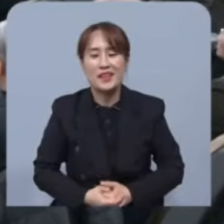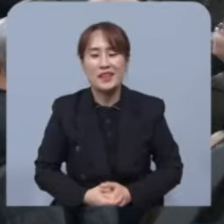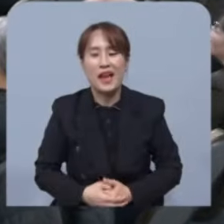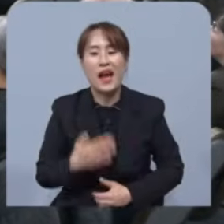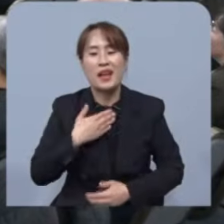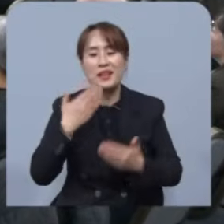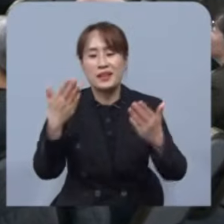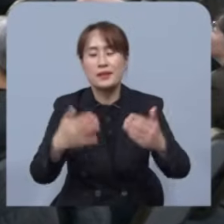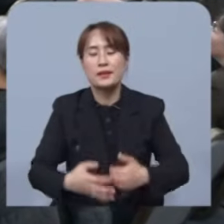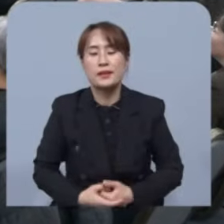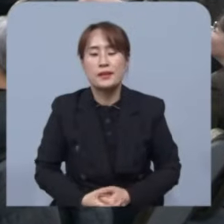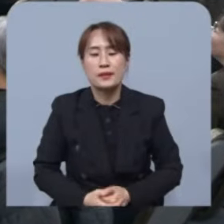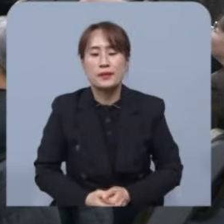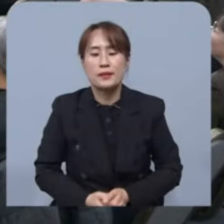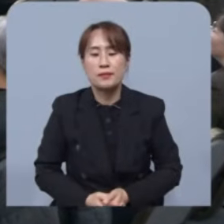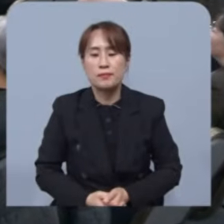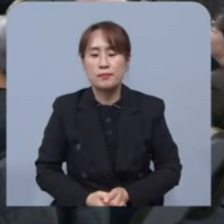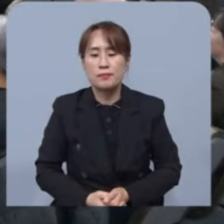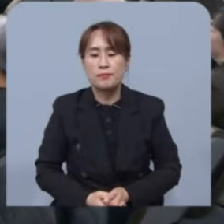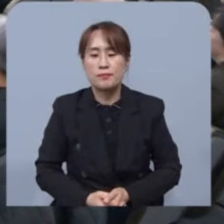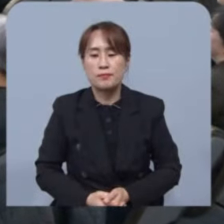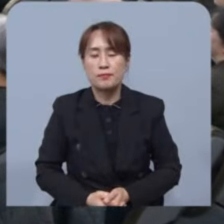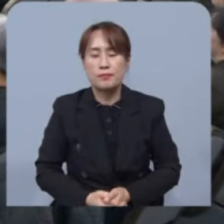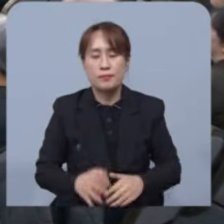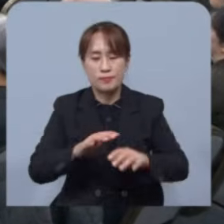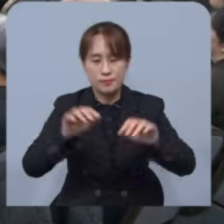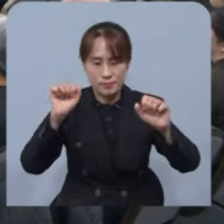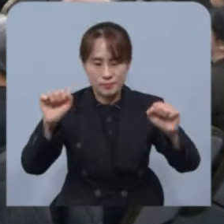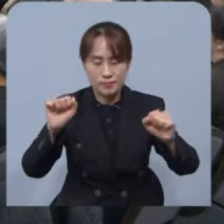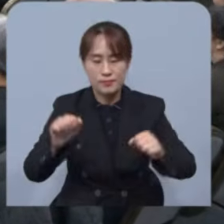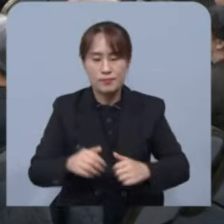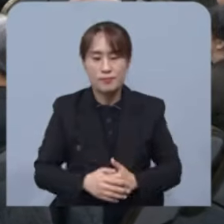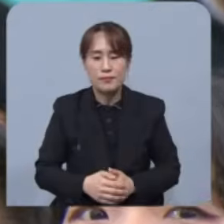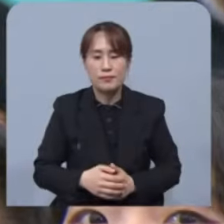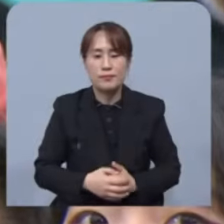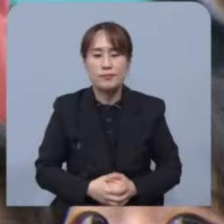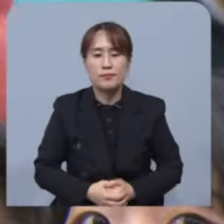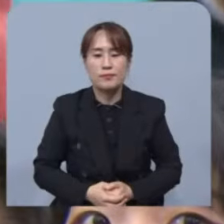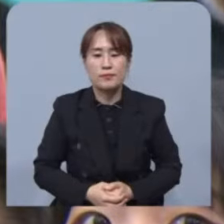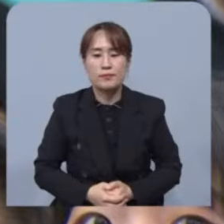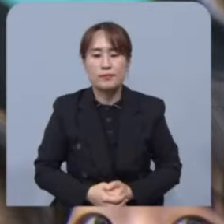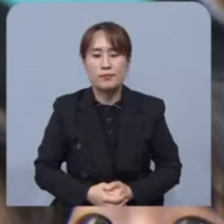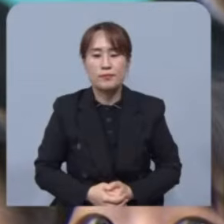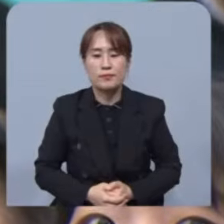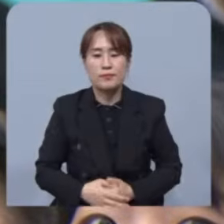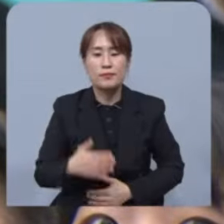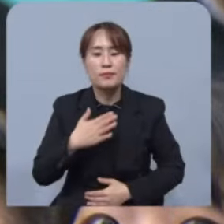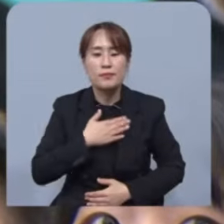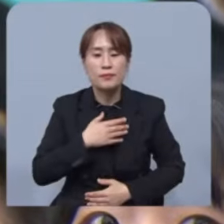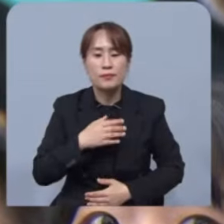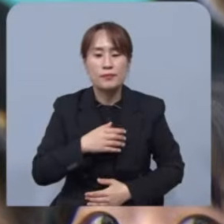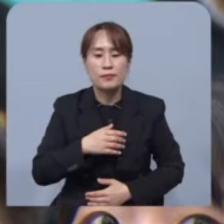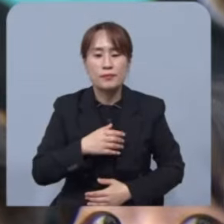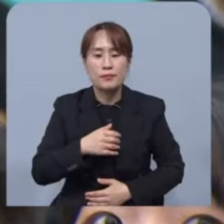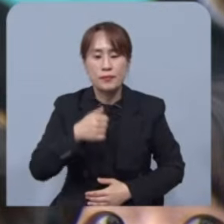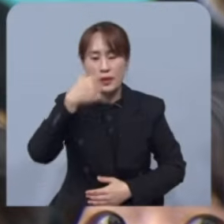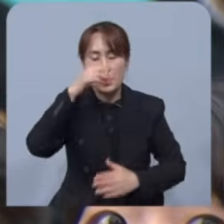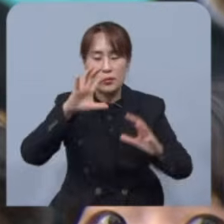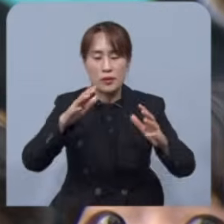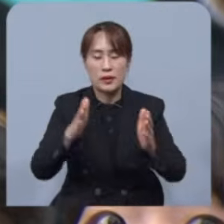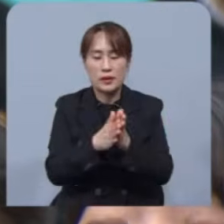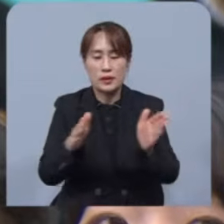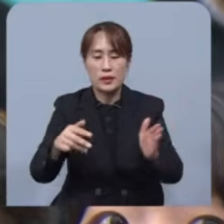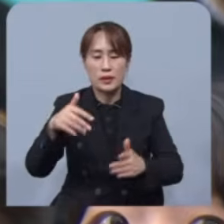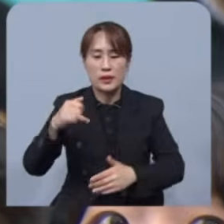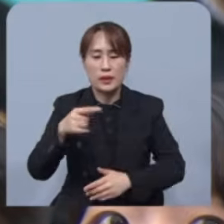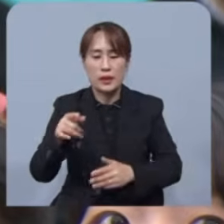미리 알려드리는 거예요. 예. 안녕하세요. 나마스테 아살라말레이쿰. 네, 저는 인도에서 시작해